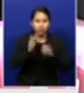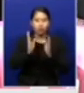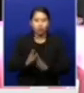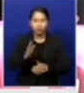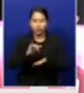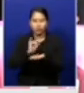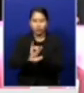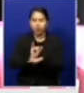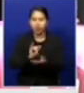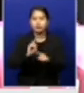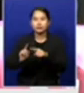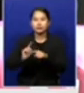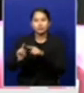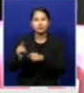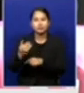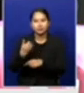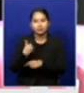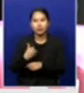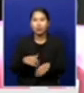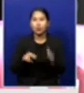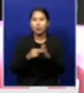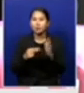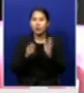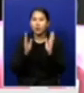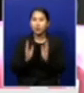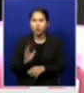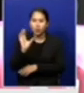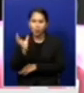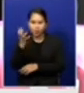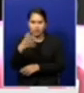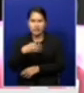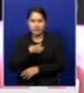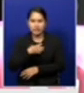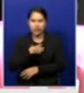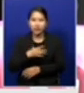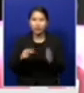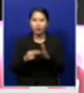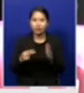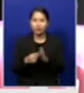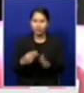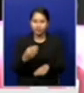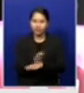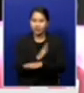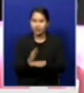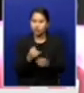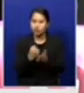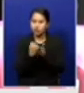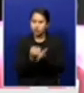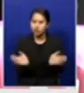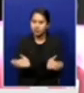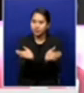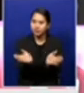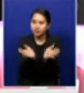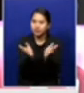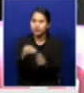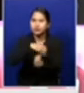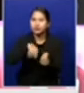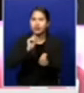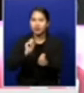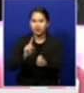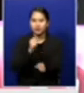ามบ้านและบุคลากรด้านนี้เป็นที่ต้องการจากตลาดโลกเราจะใช้เป็นธุรกิจหนึ่งในการผลักดันเศรษฐกิจในช่วงการท่องเที่ยวแบบนี้น